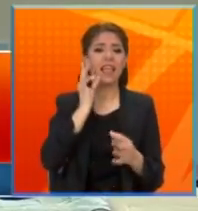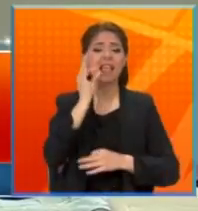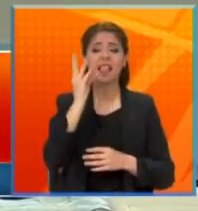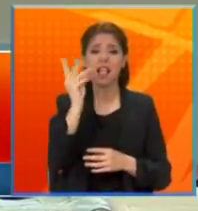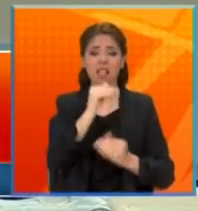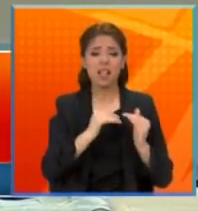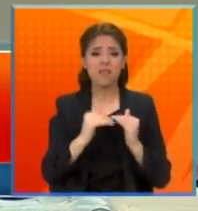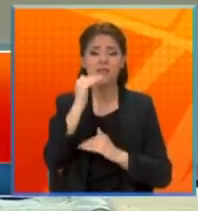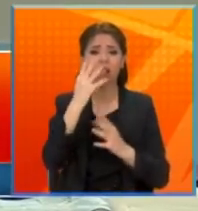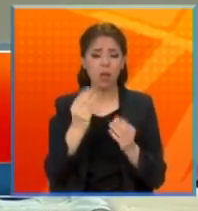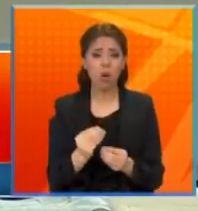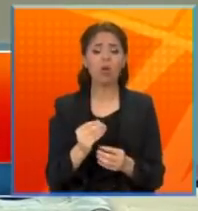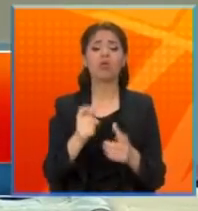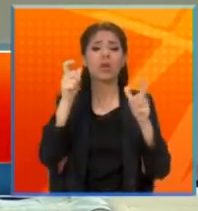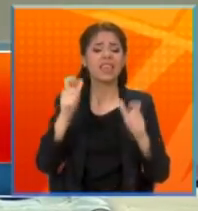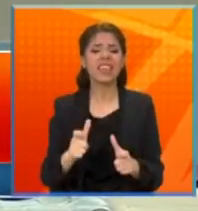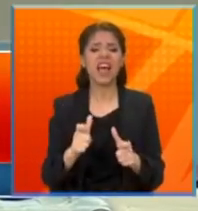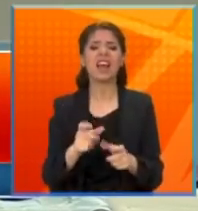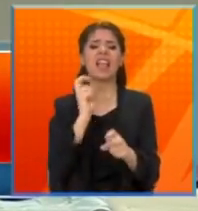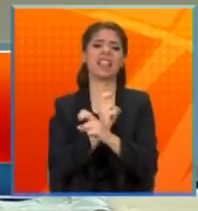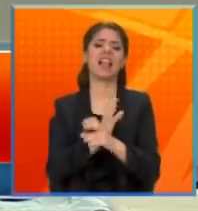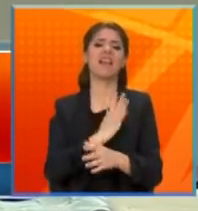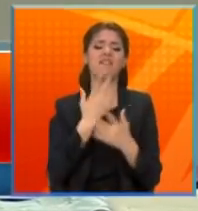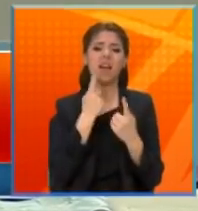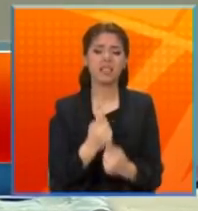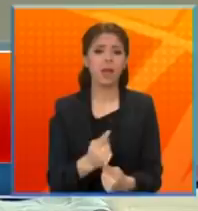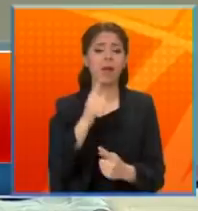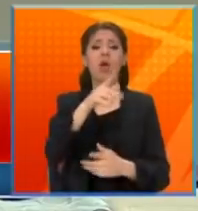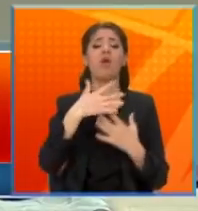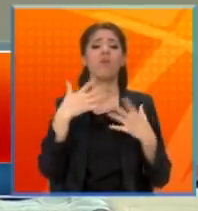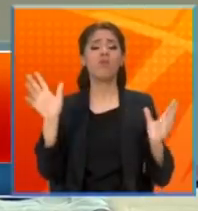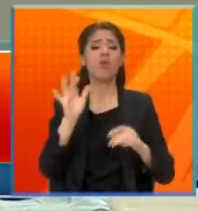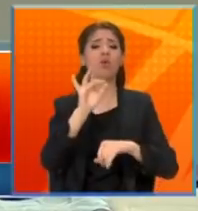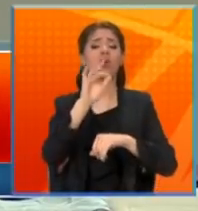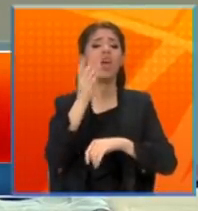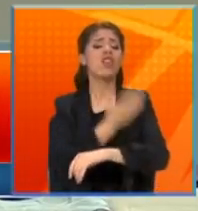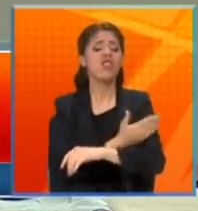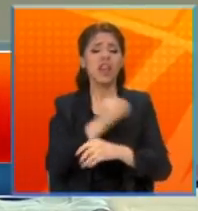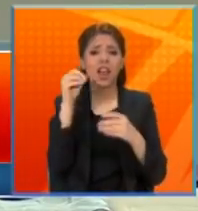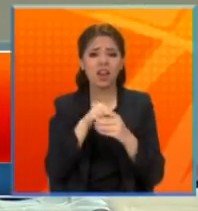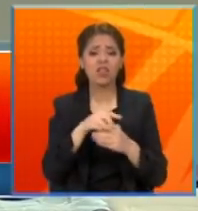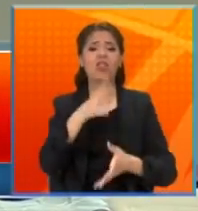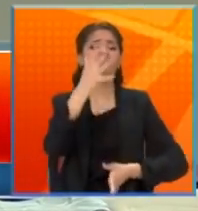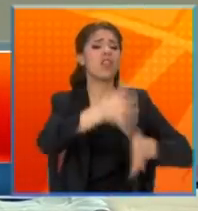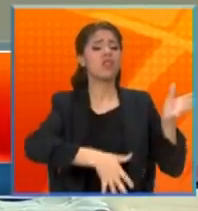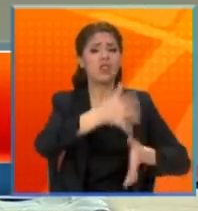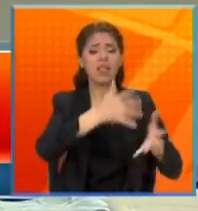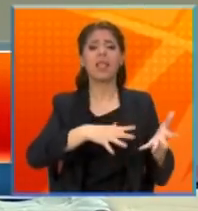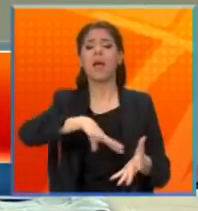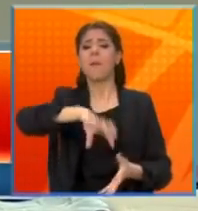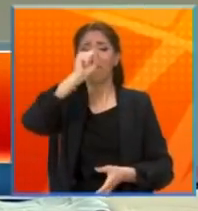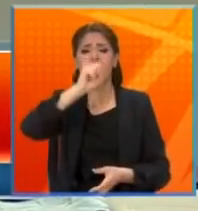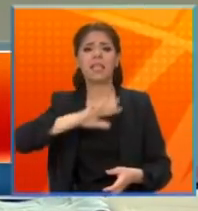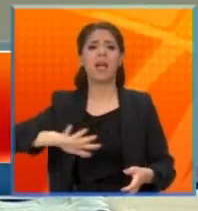ortam riskin arttığı ortamdır. Büyük şehirlerimizde caddeler, meydanlar,